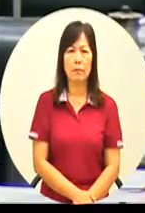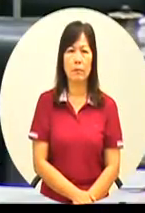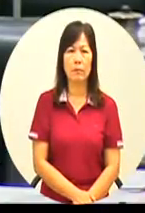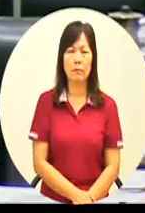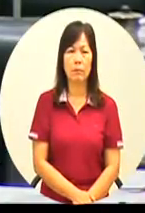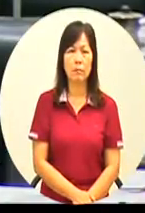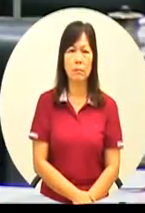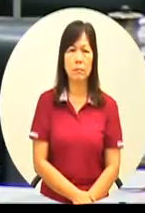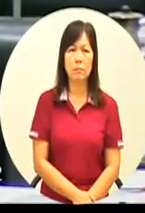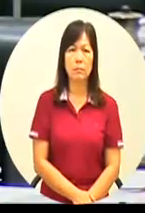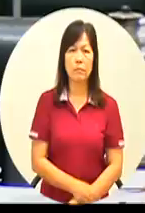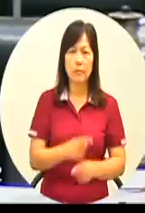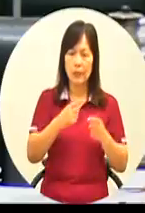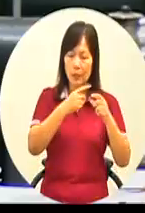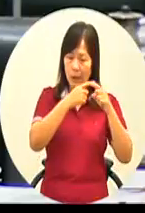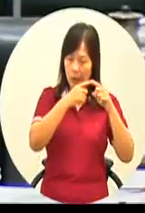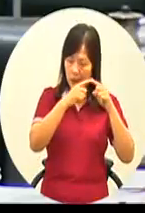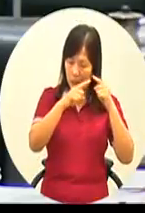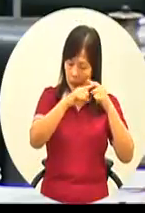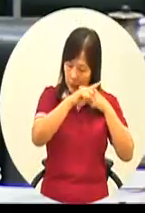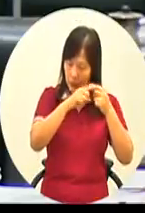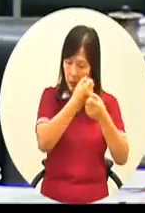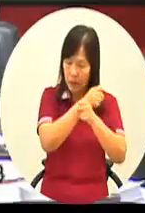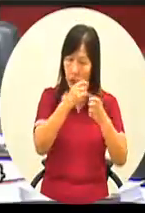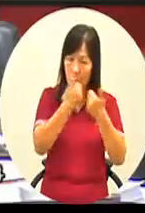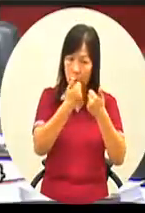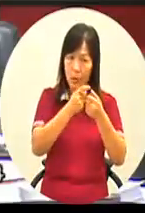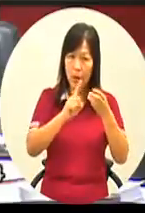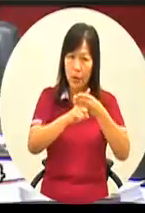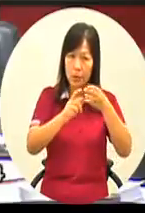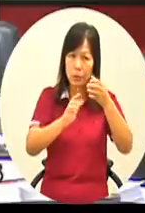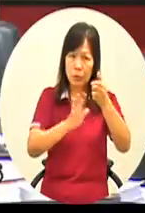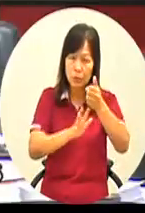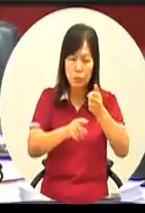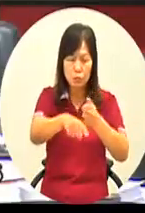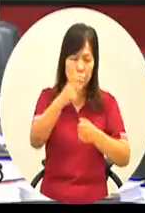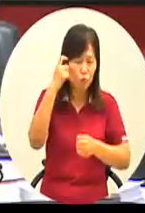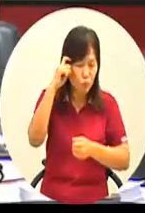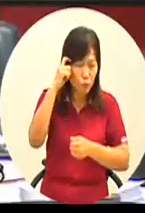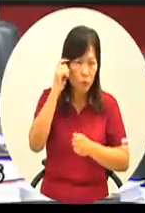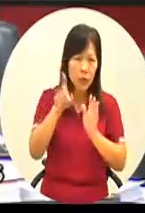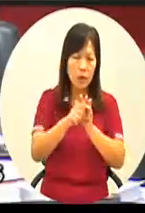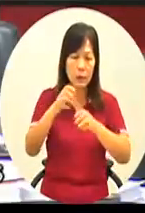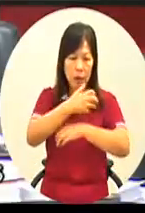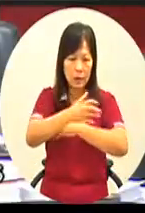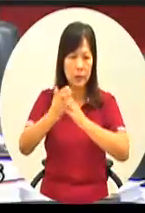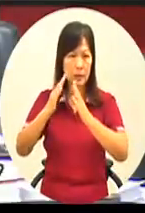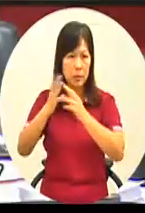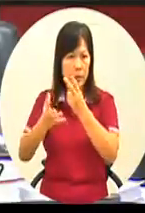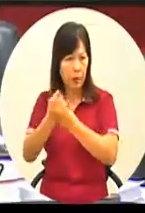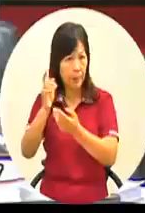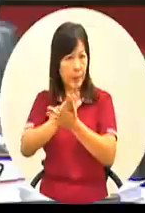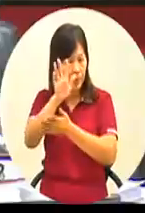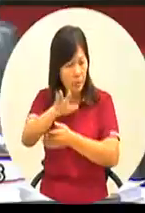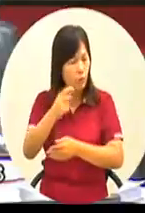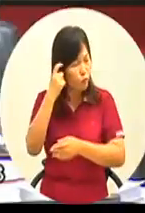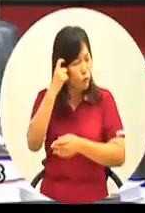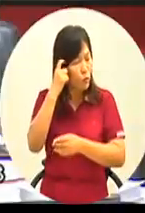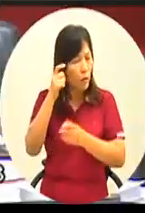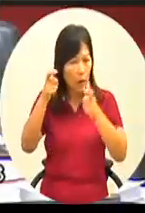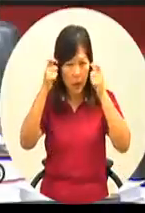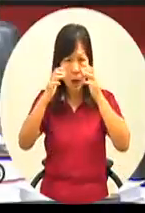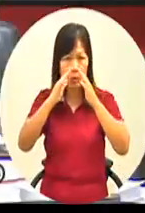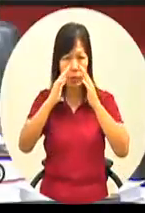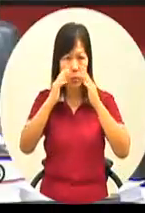好， 研考会主委，你认不认为县市合并以后？你认为高雄